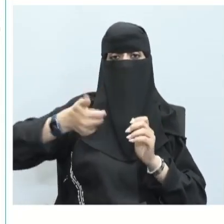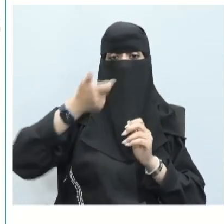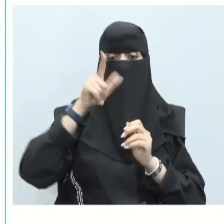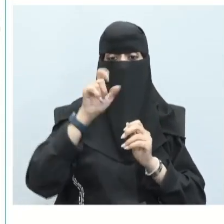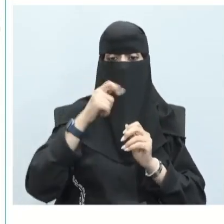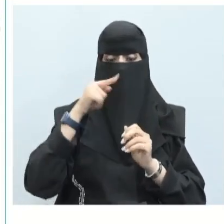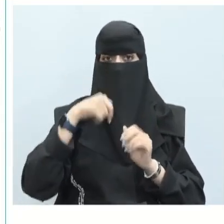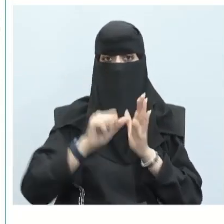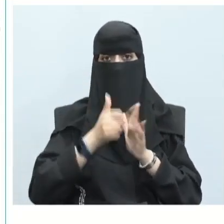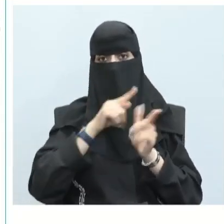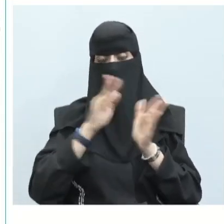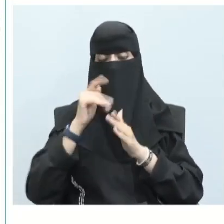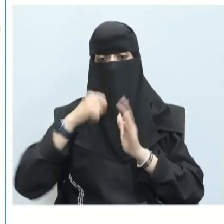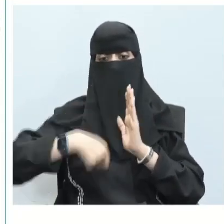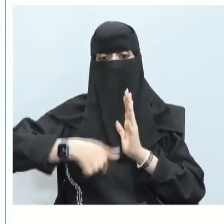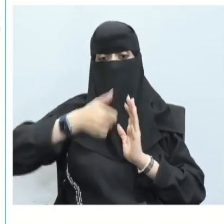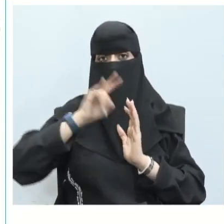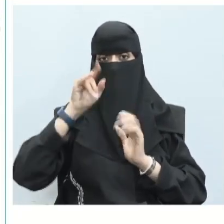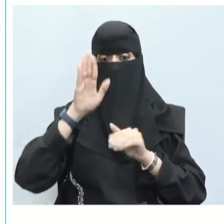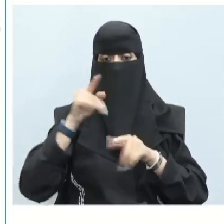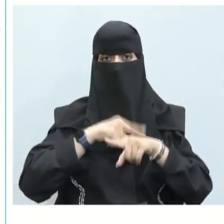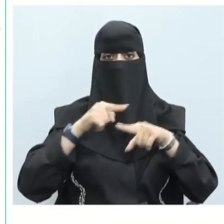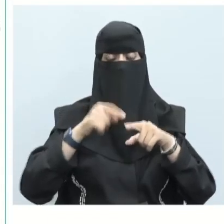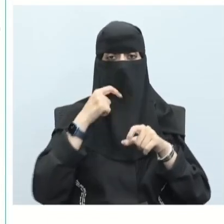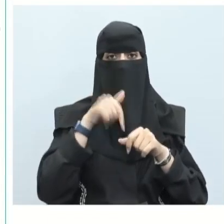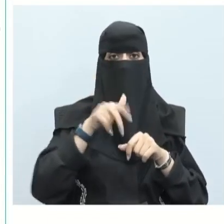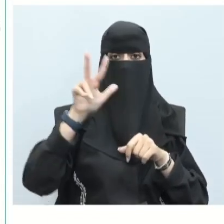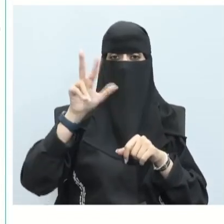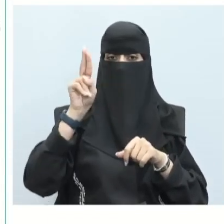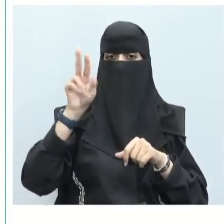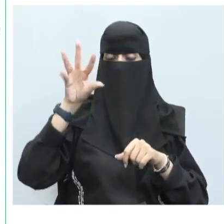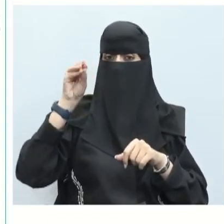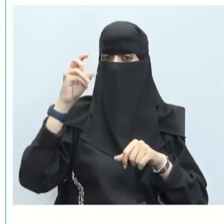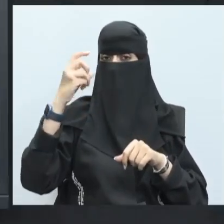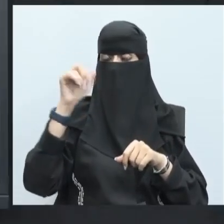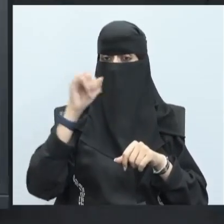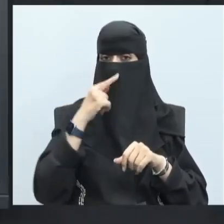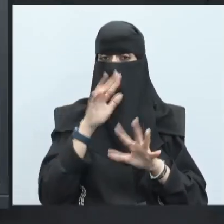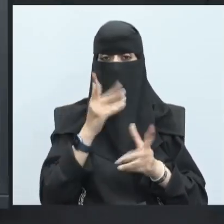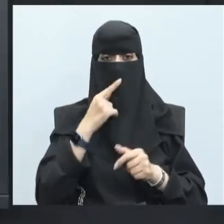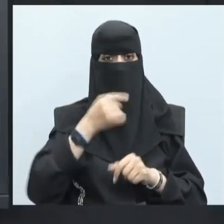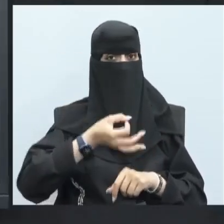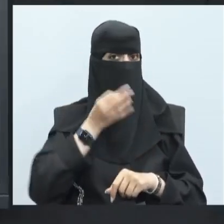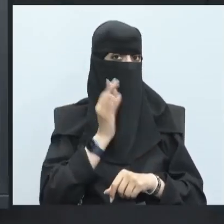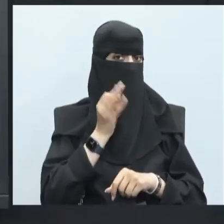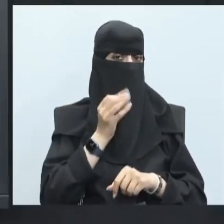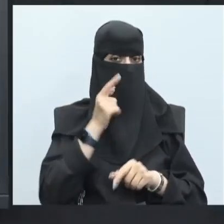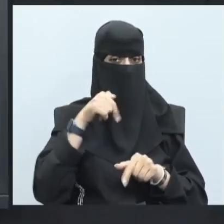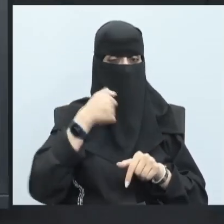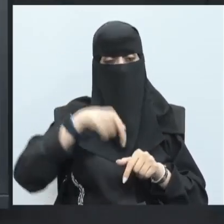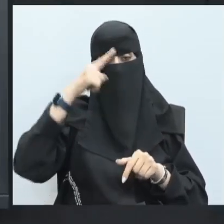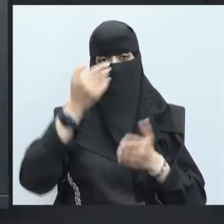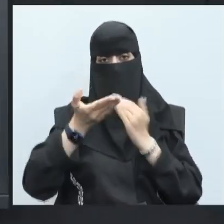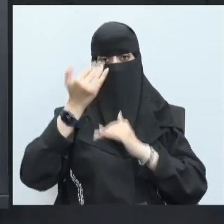مغالطه جديده مغالطه الاحتكام الى التهديد قبل ان نقرا دعوني اضرب